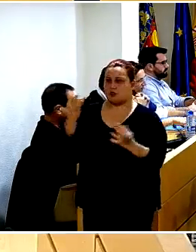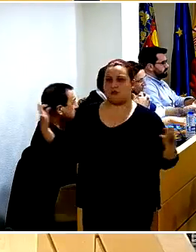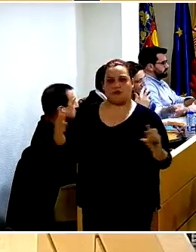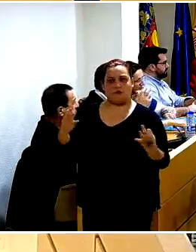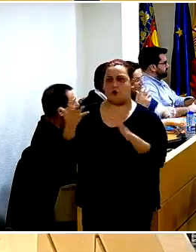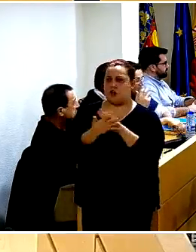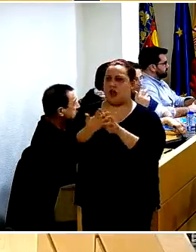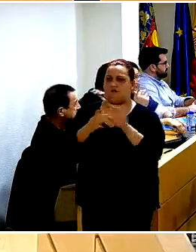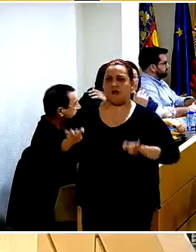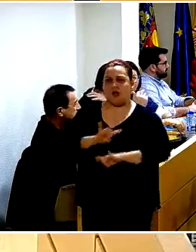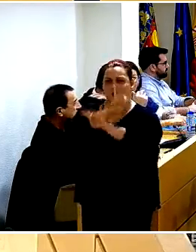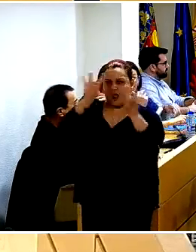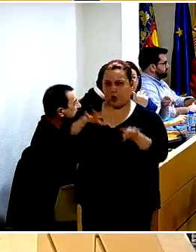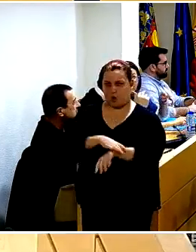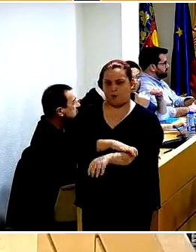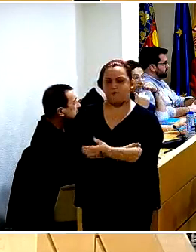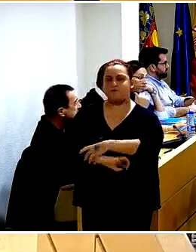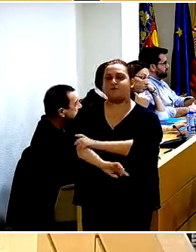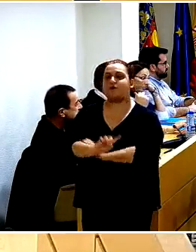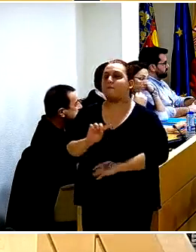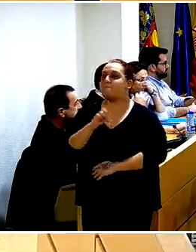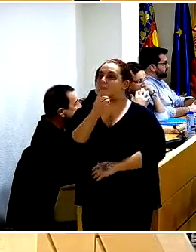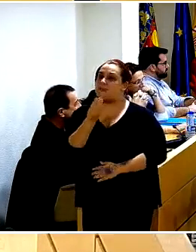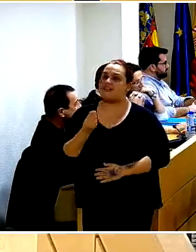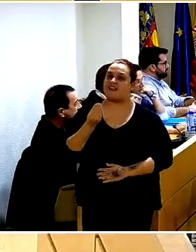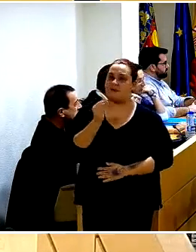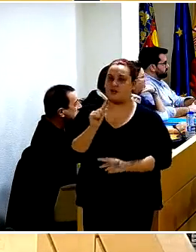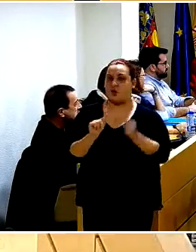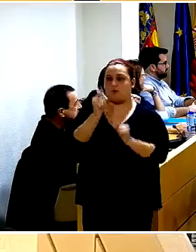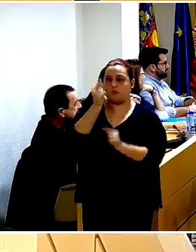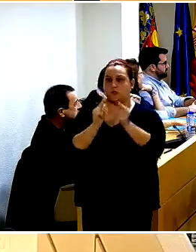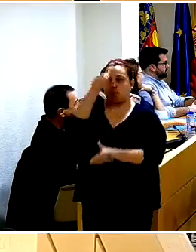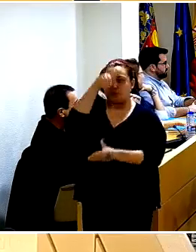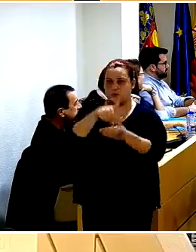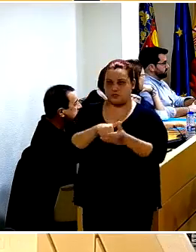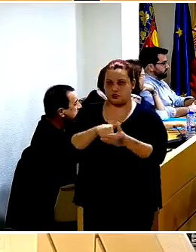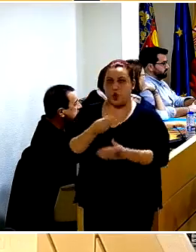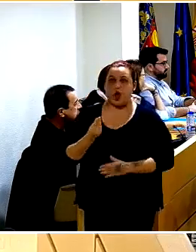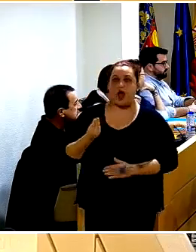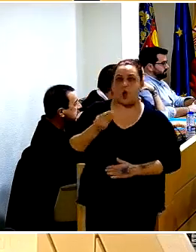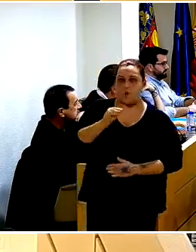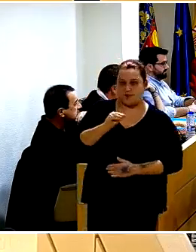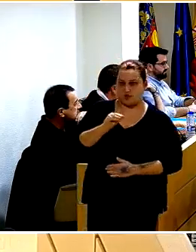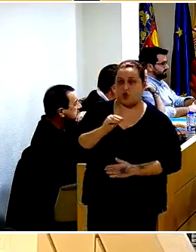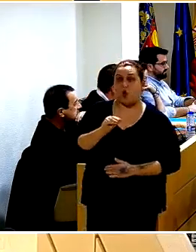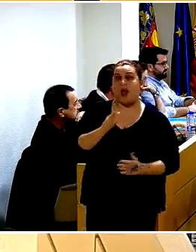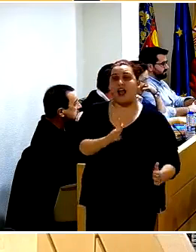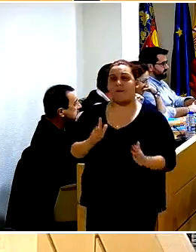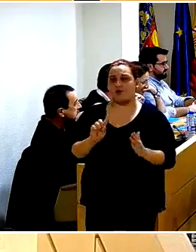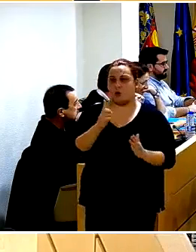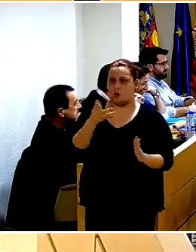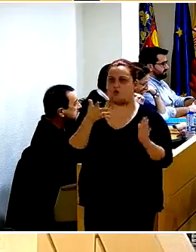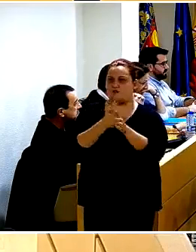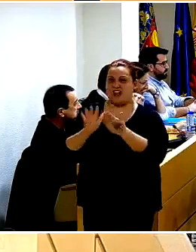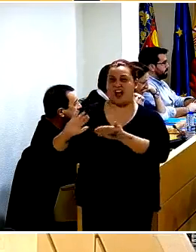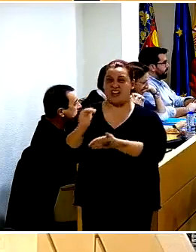lloc. El primer increment destacat és l'augment en el capítol 1, debut sobretot a l'increment salarial